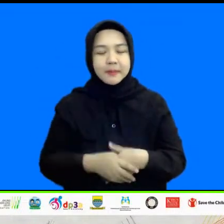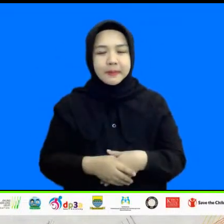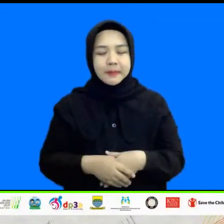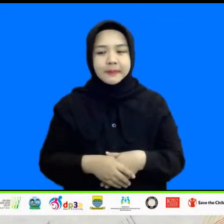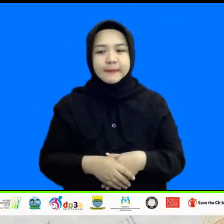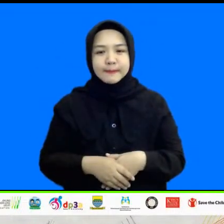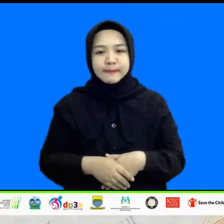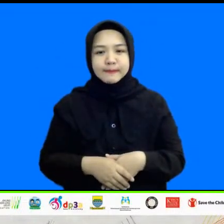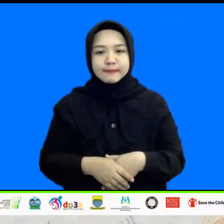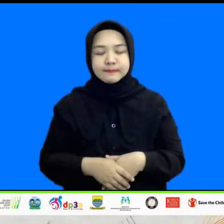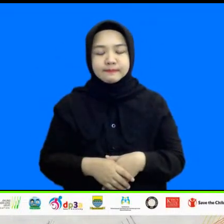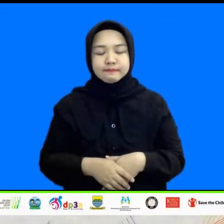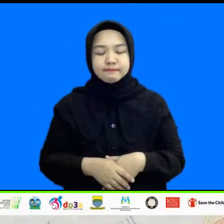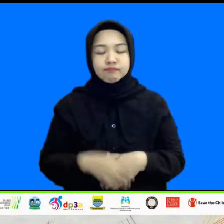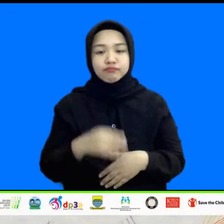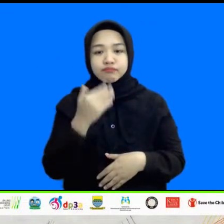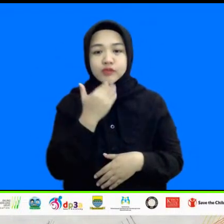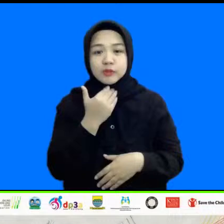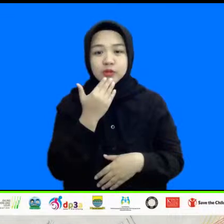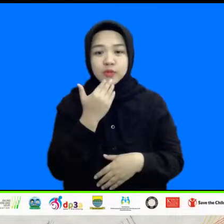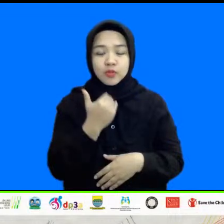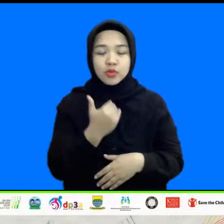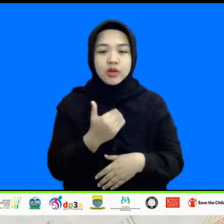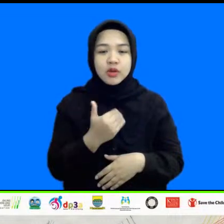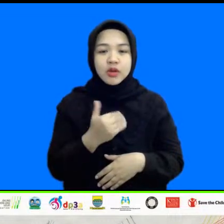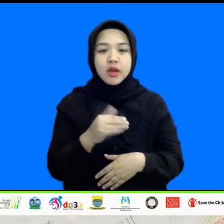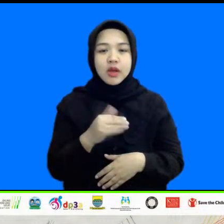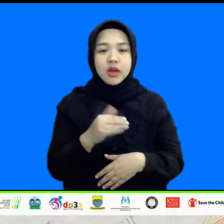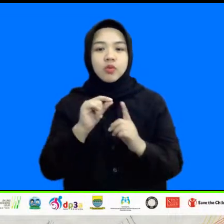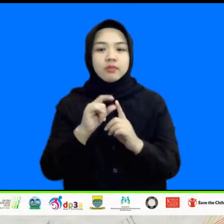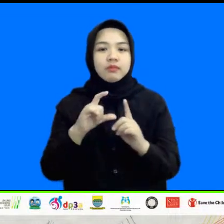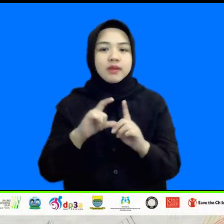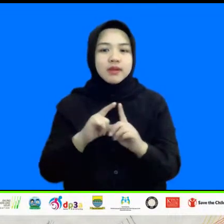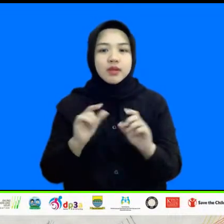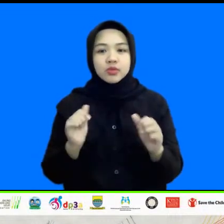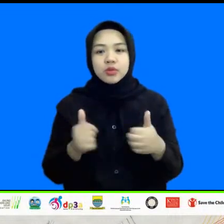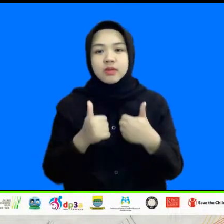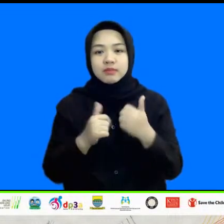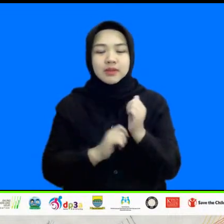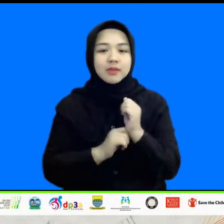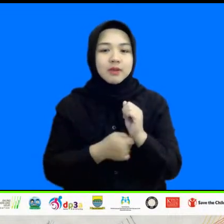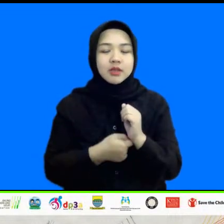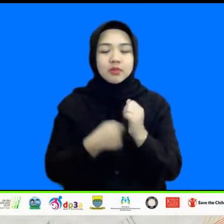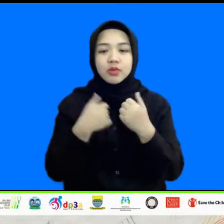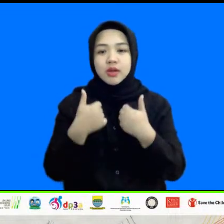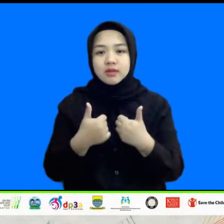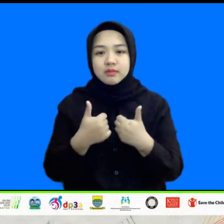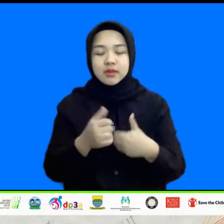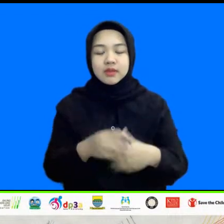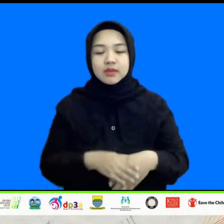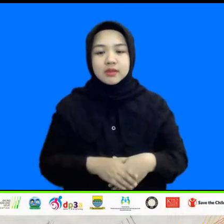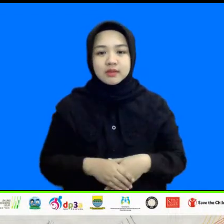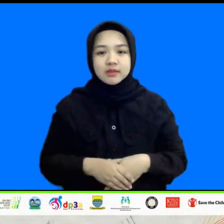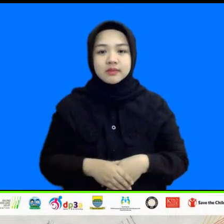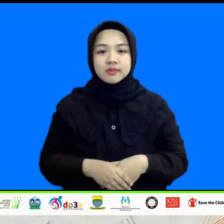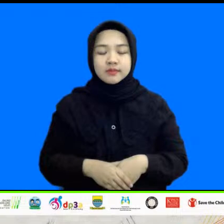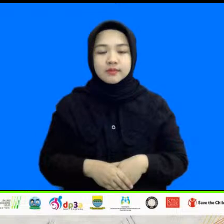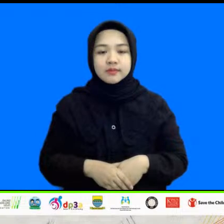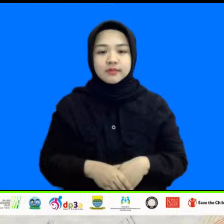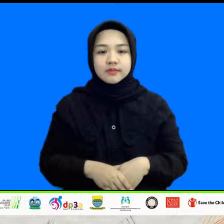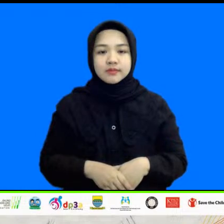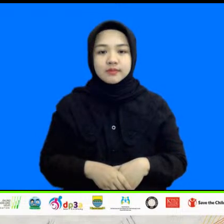itu mudah-mudahan nanti OPD terkait juga bisa merespon ini dengan baik mudah-mudahan.